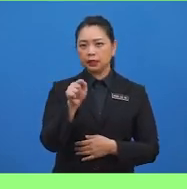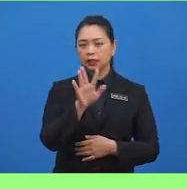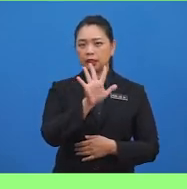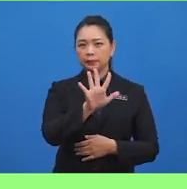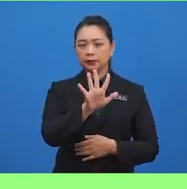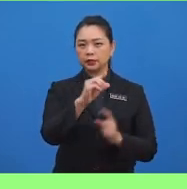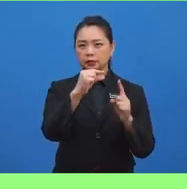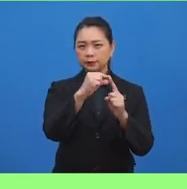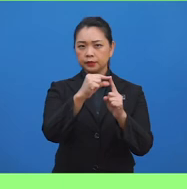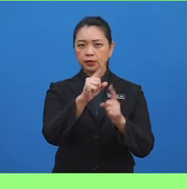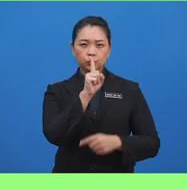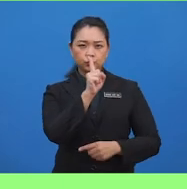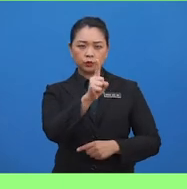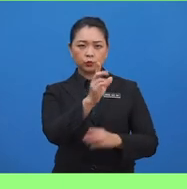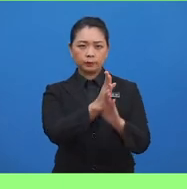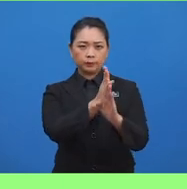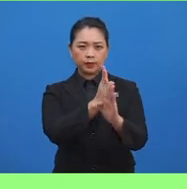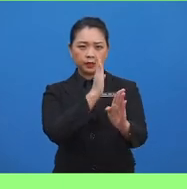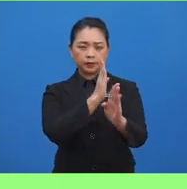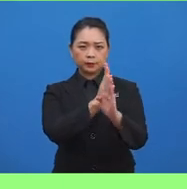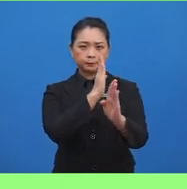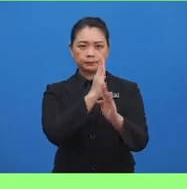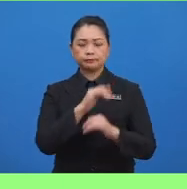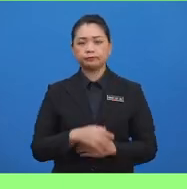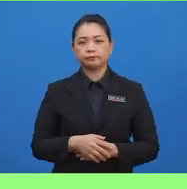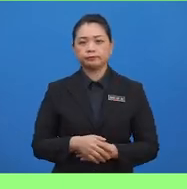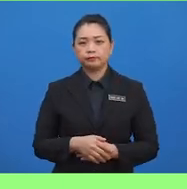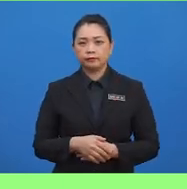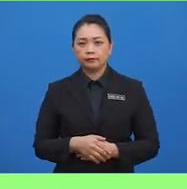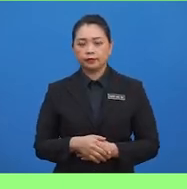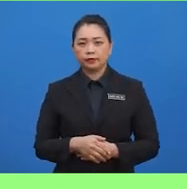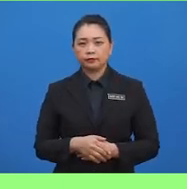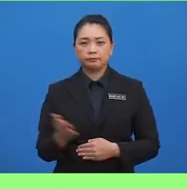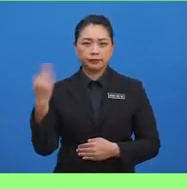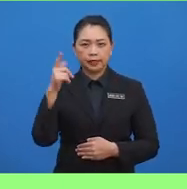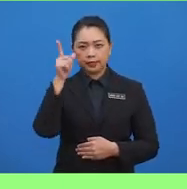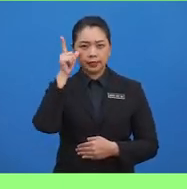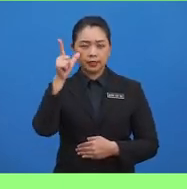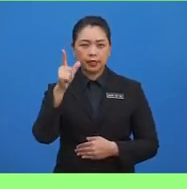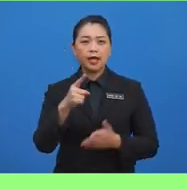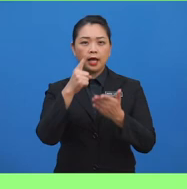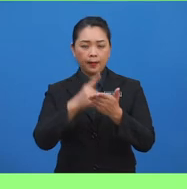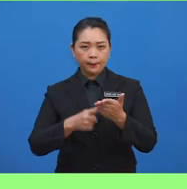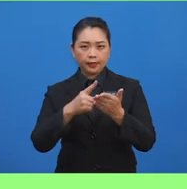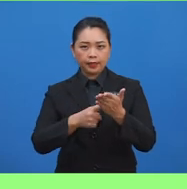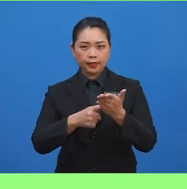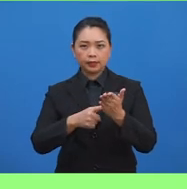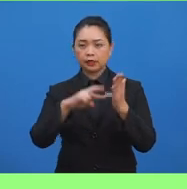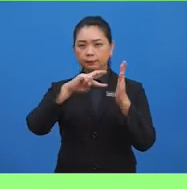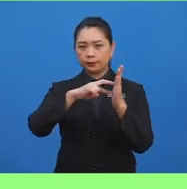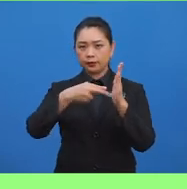lima perkataan sebaris Mari lihat apakah yang dimaksudkan